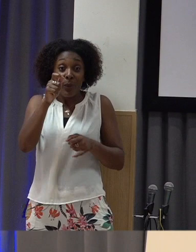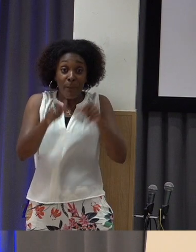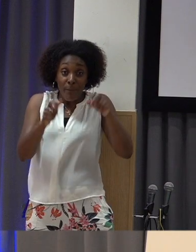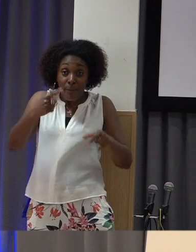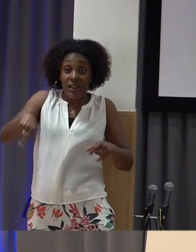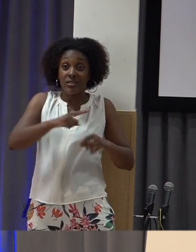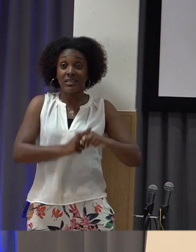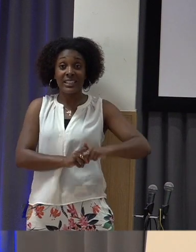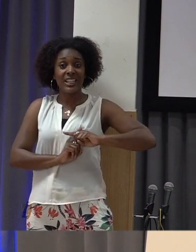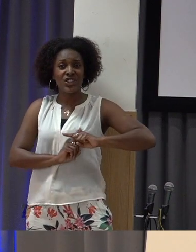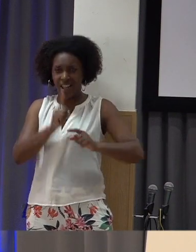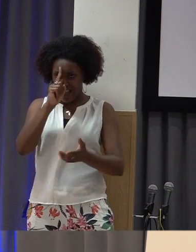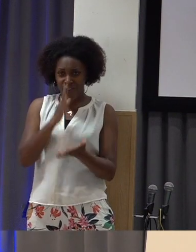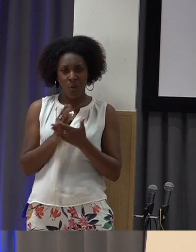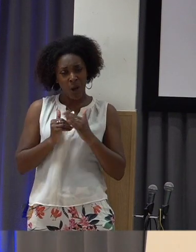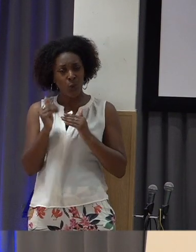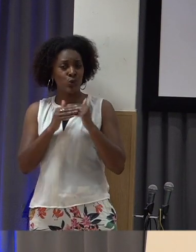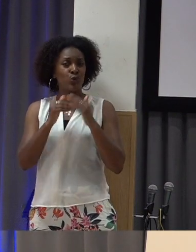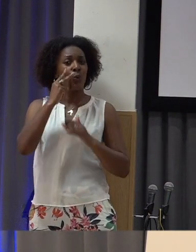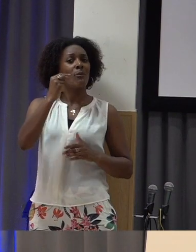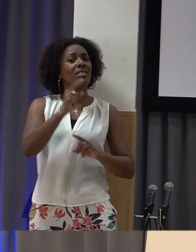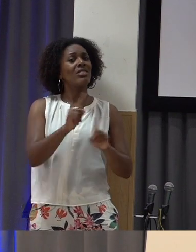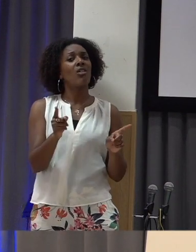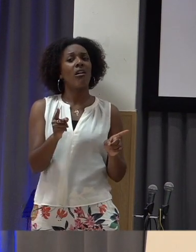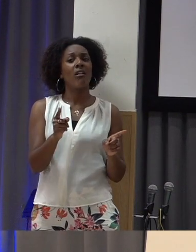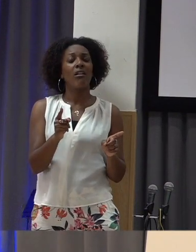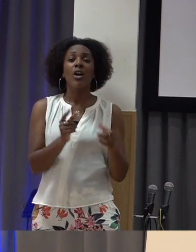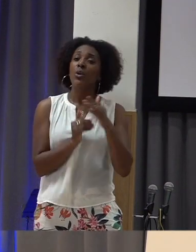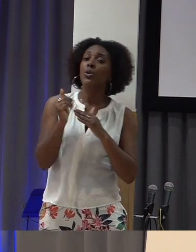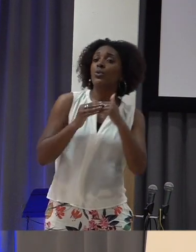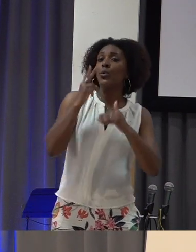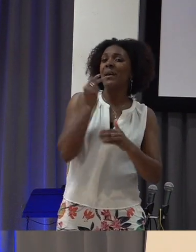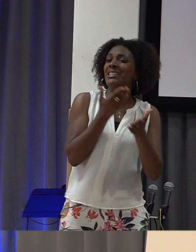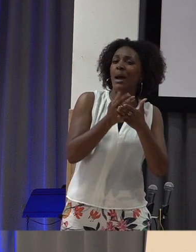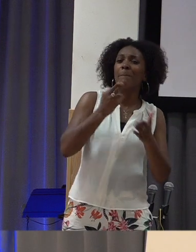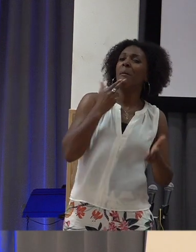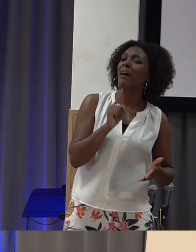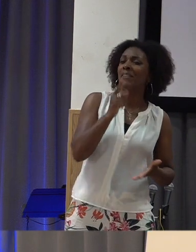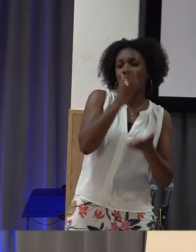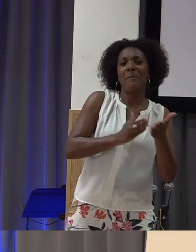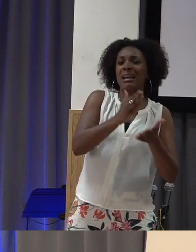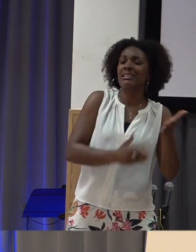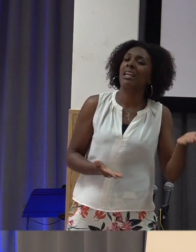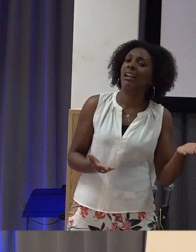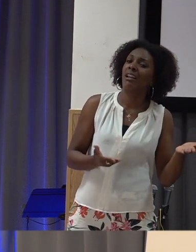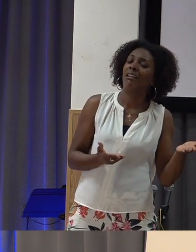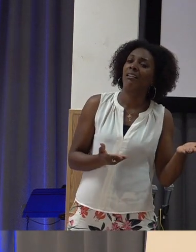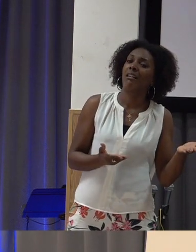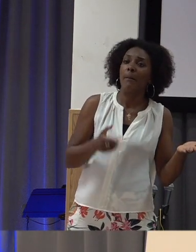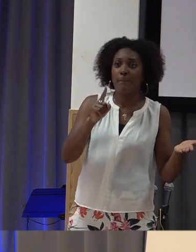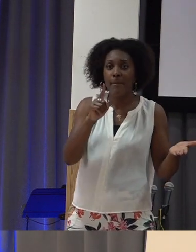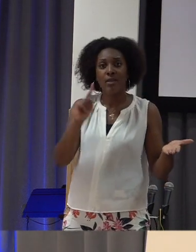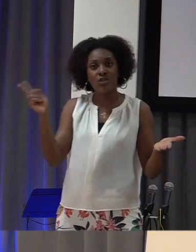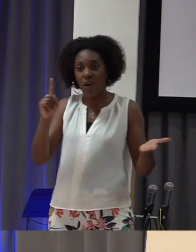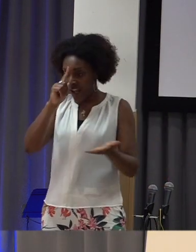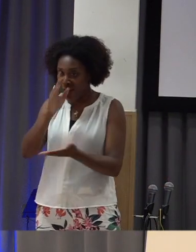une construction humaine, donc imparfaite et tout à fait partielle, pour ne pas dire partiale. Mais c'est